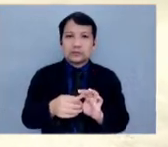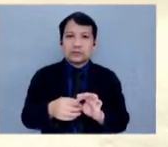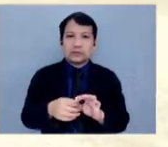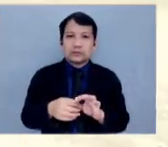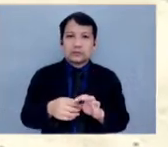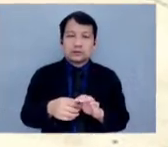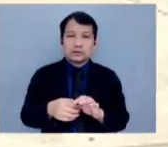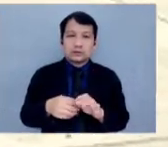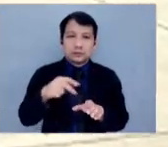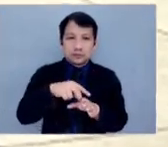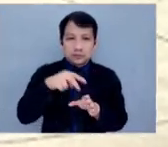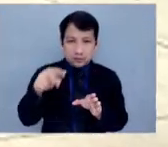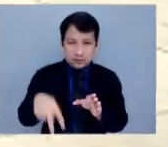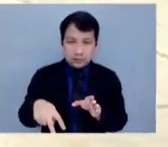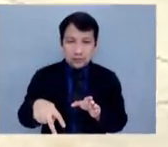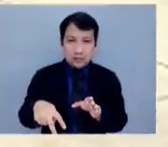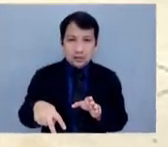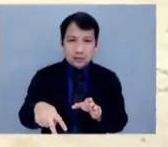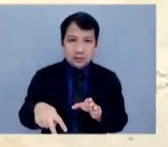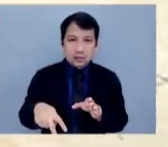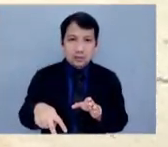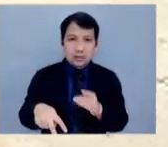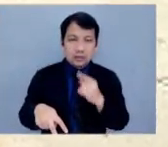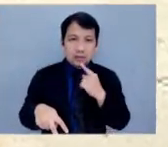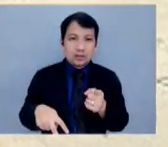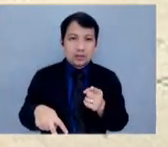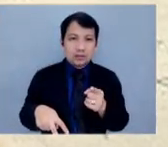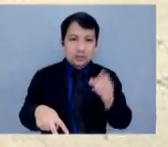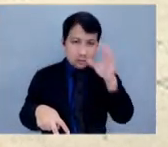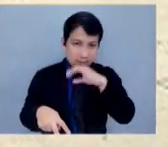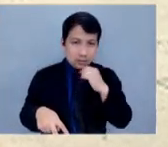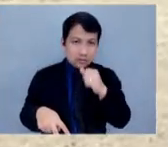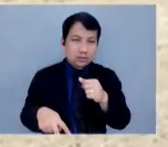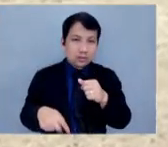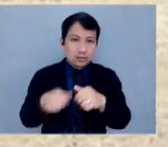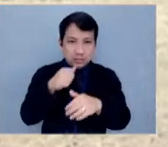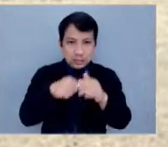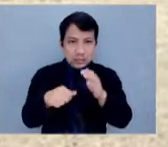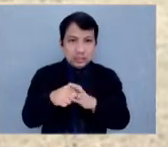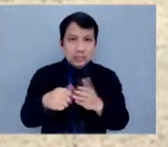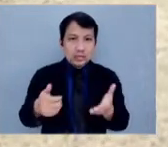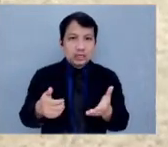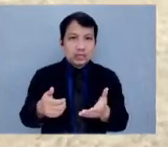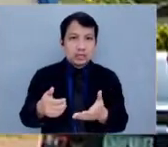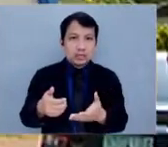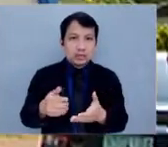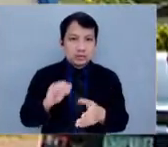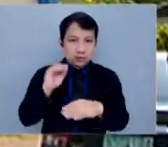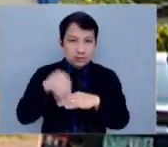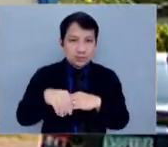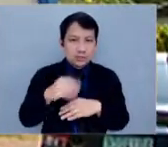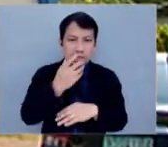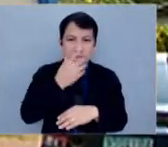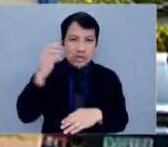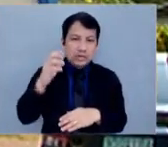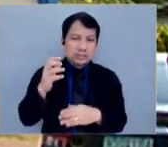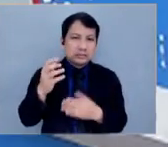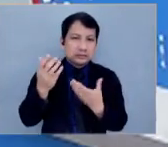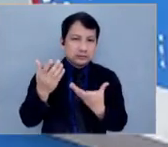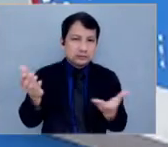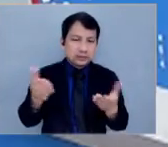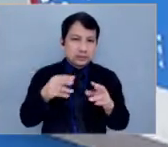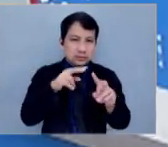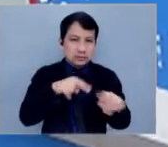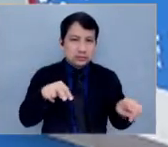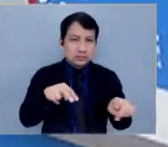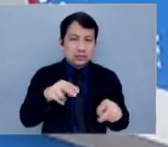ng bisikleta si Mang Guillermo at naghanap pa ng masisilungan dahil sa sobrang init. Base naman sa obserbasyon ng doktor